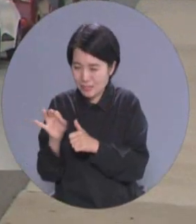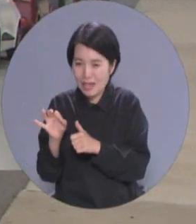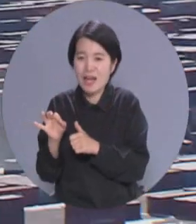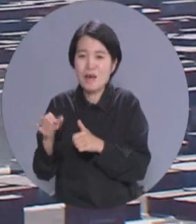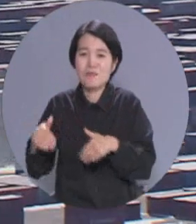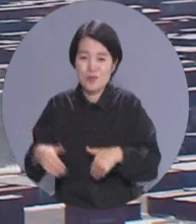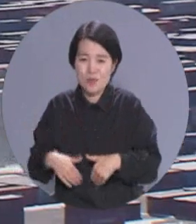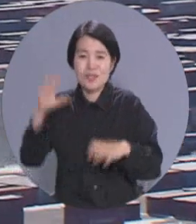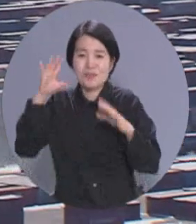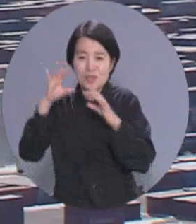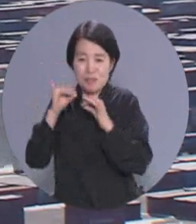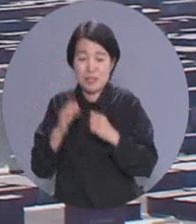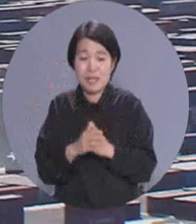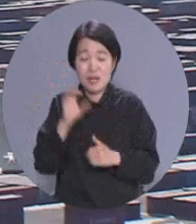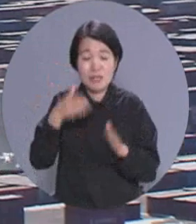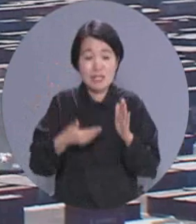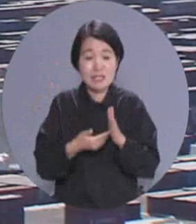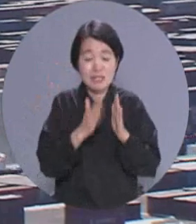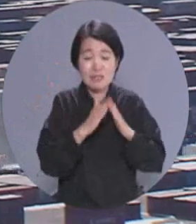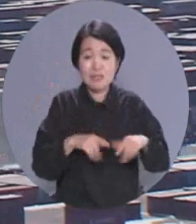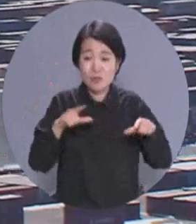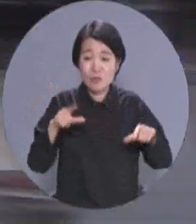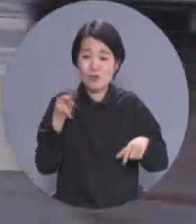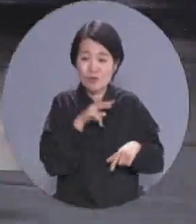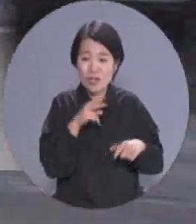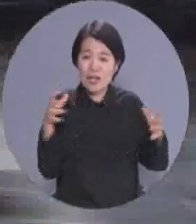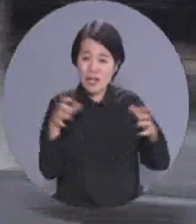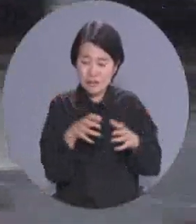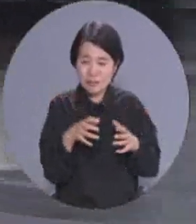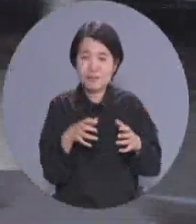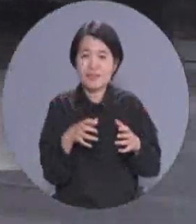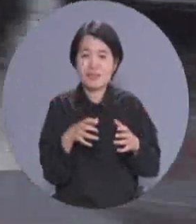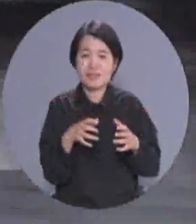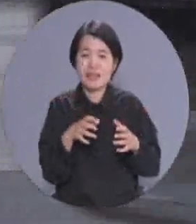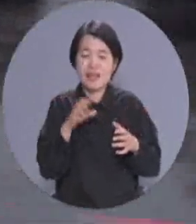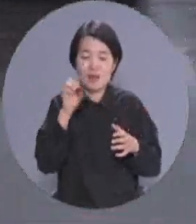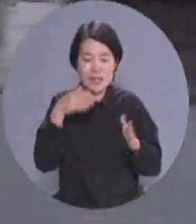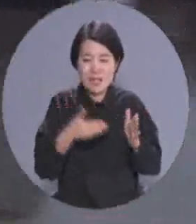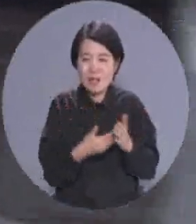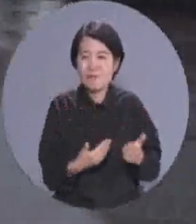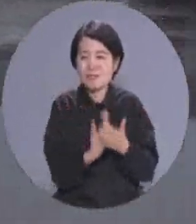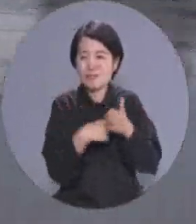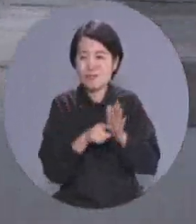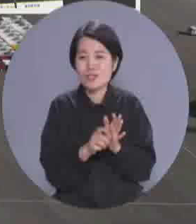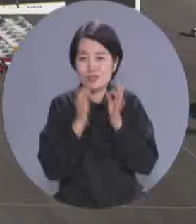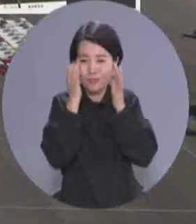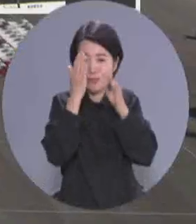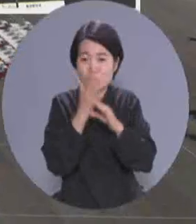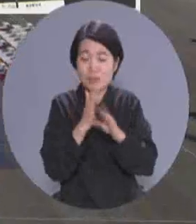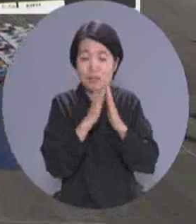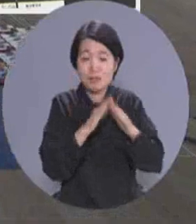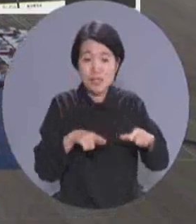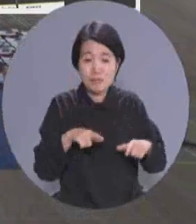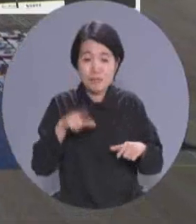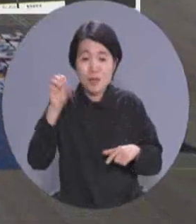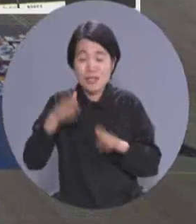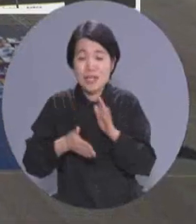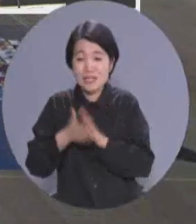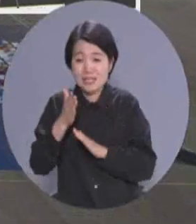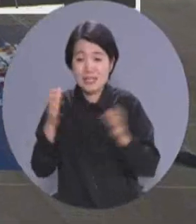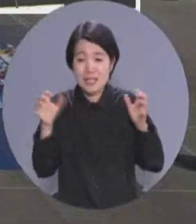있습니다 광양시가 전남도와 협력해 광양항 활성화에 주력하는 이유입니다 전라남 도화 시하고 이제